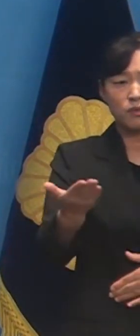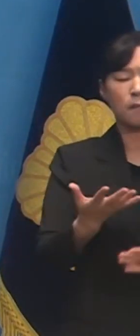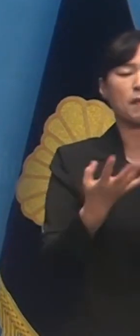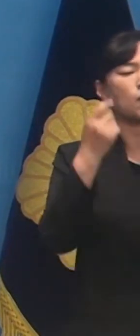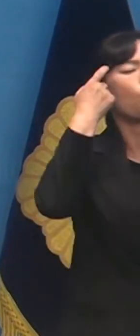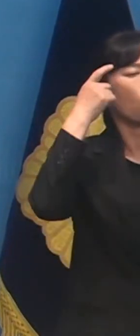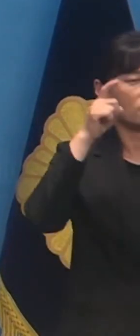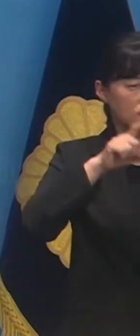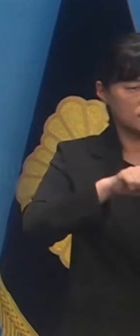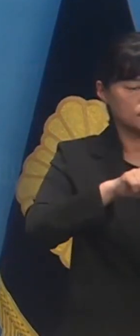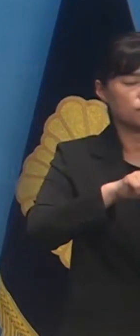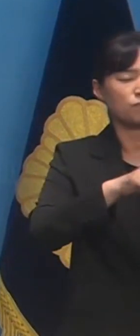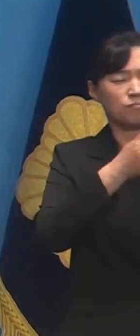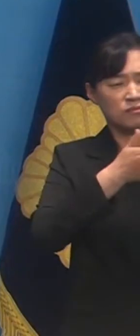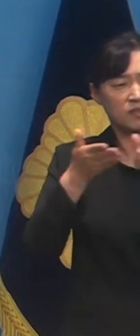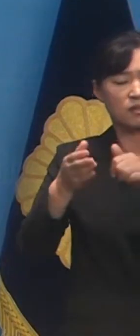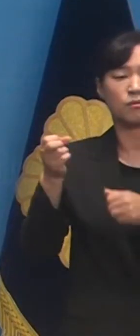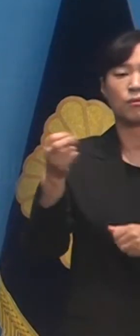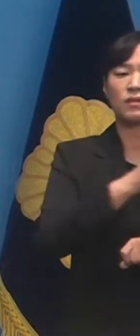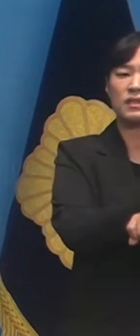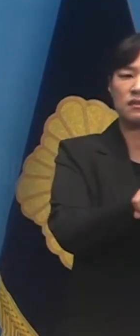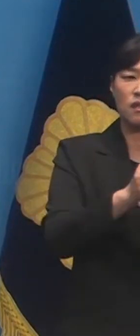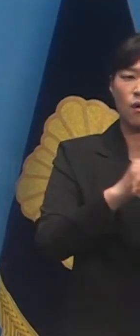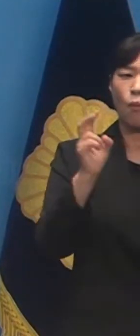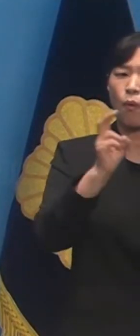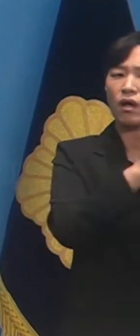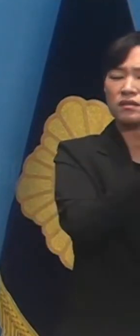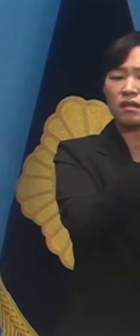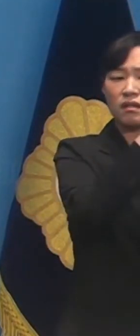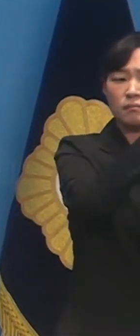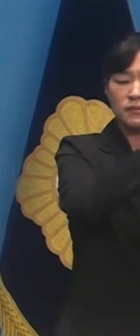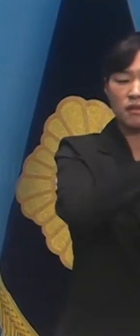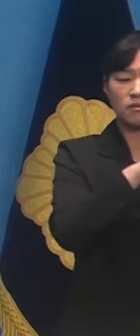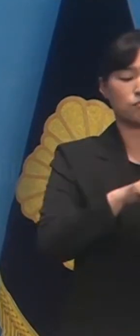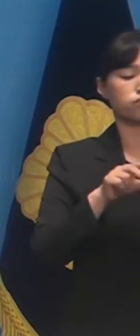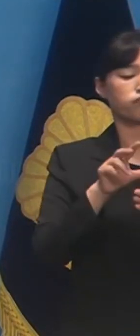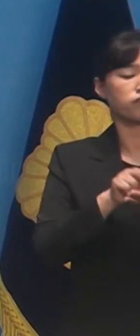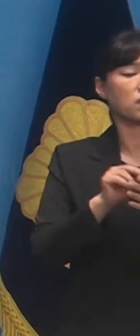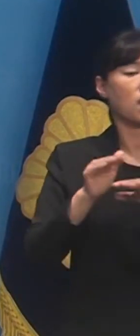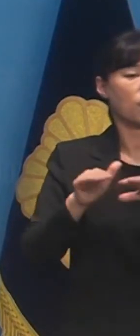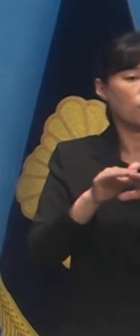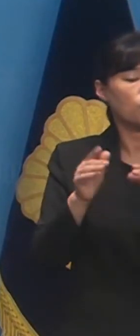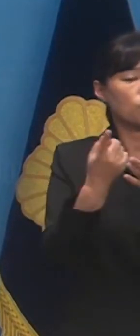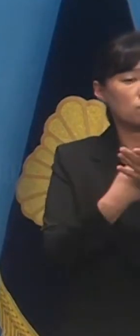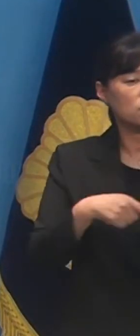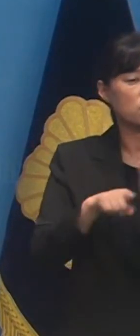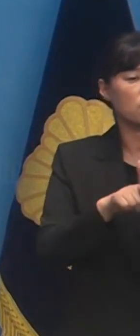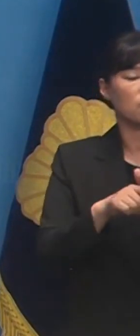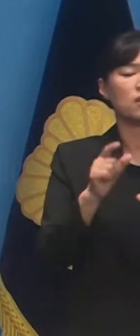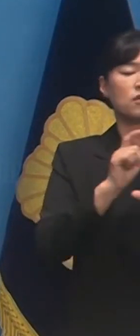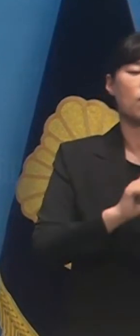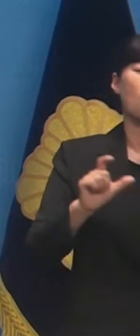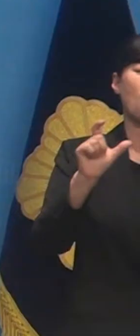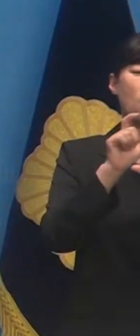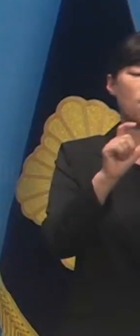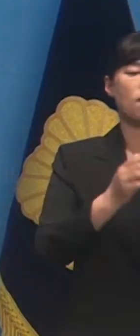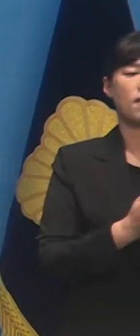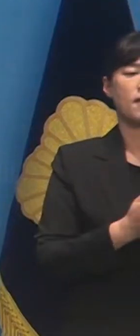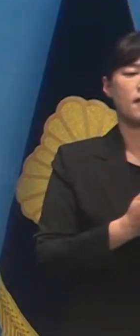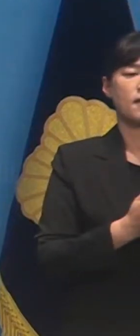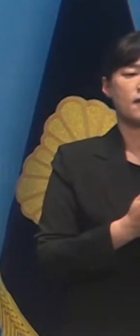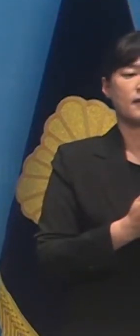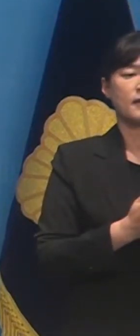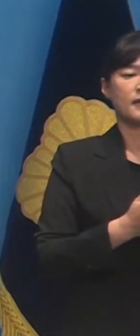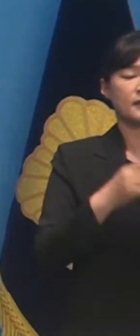좀 관심을 가져주시고 특히 사측에서는 이 문제 해결을 위해서 좀 더 전향적인